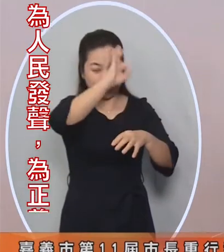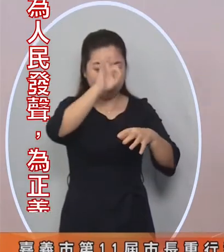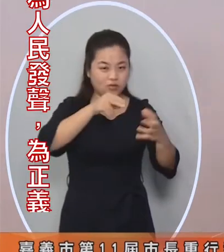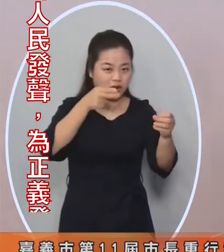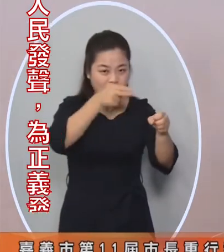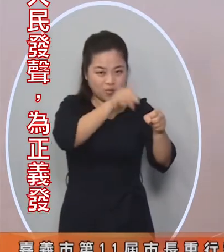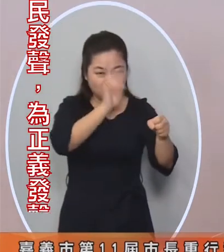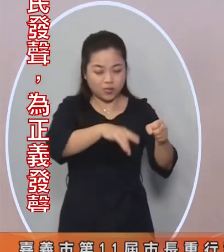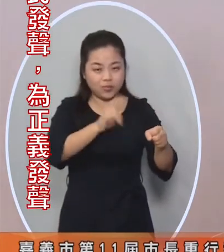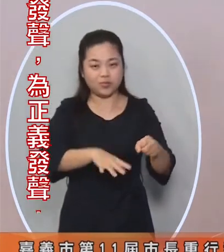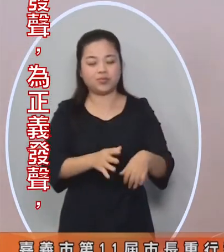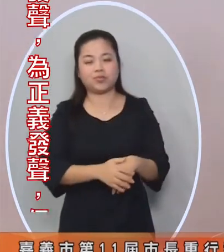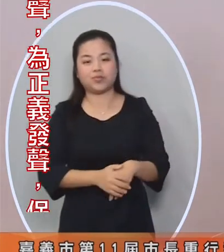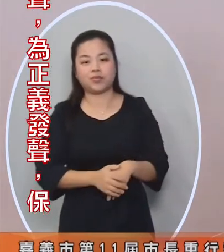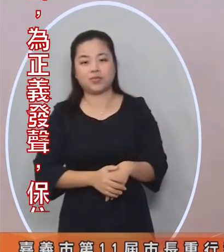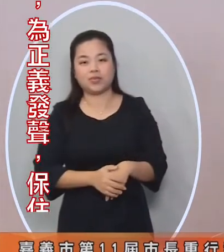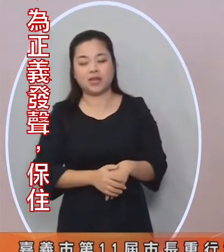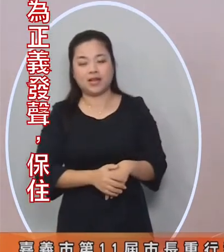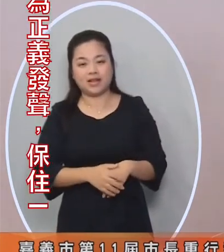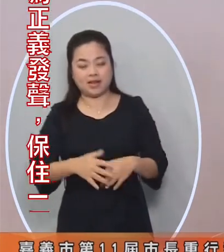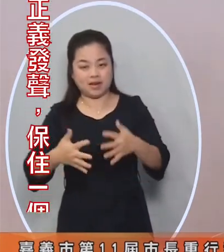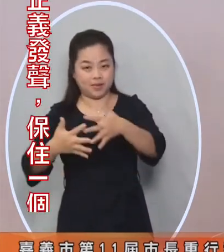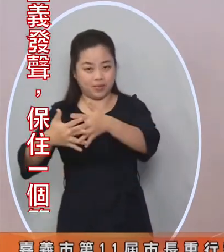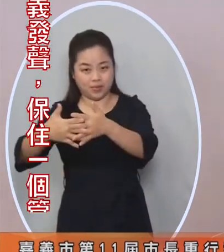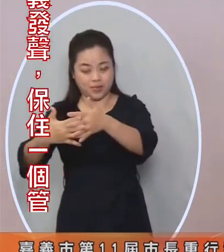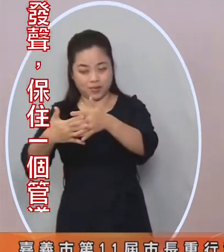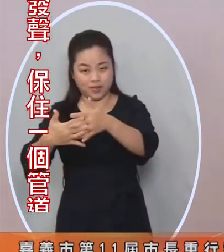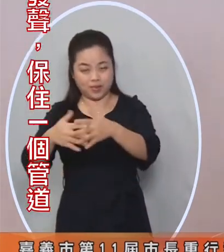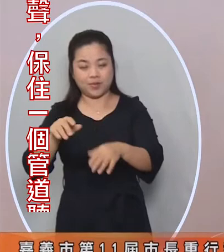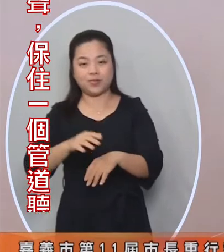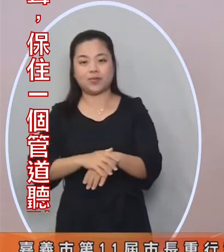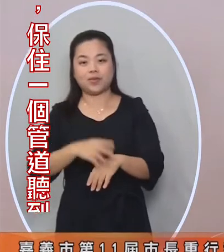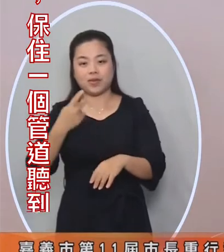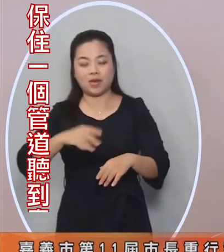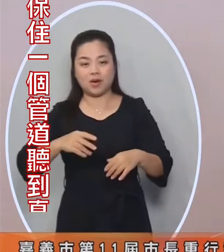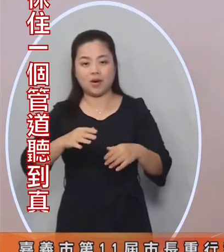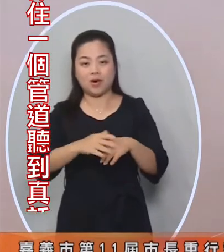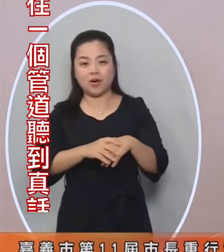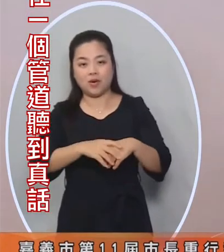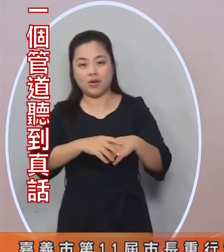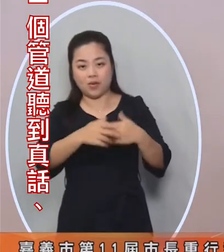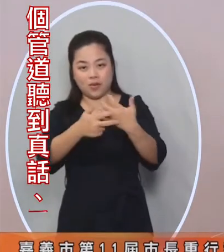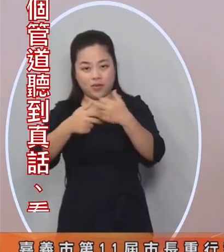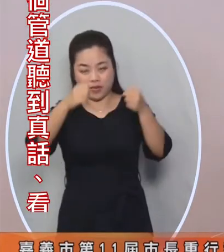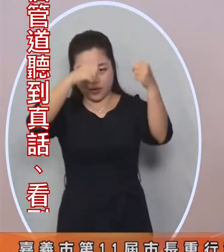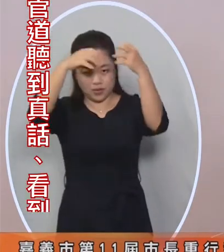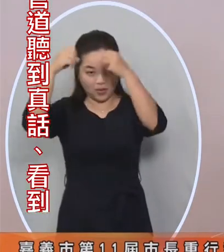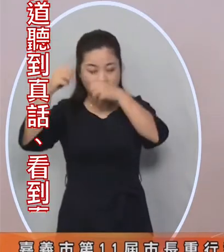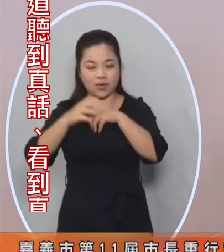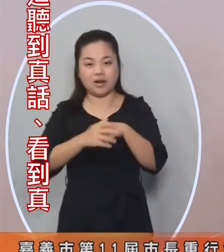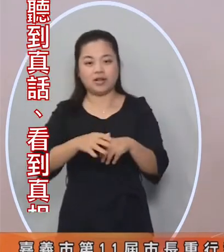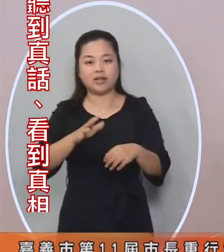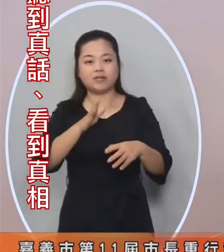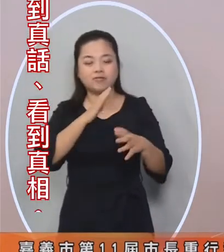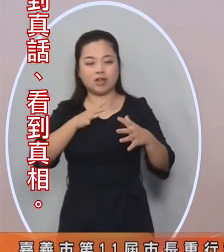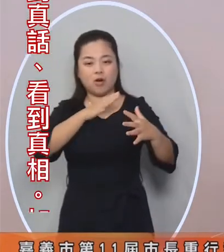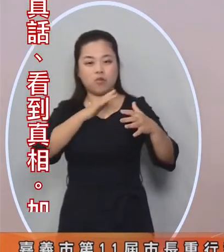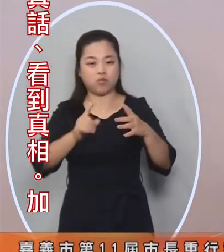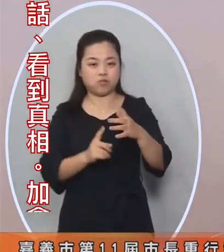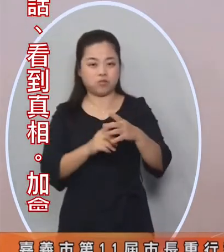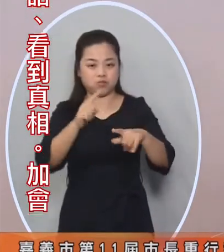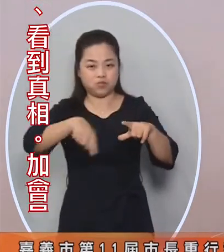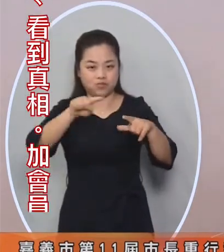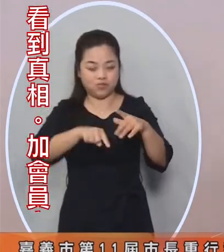讲太空人，美国啊，含你中国，吼、哦，就是卫星链的星链大战、太空战，把